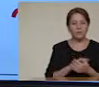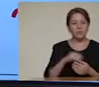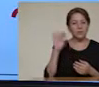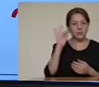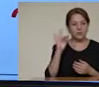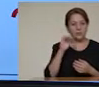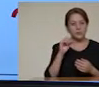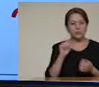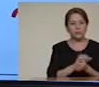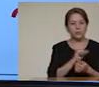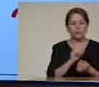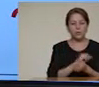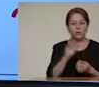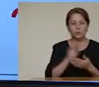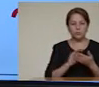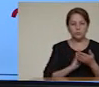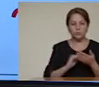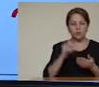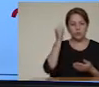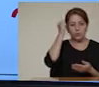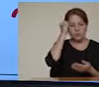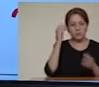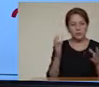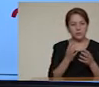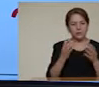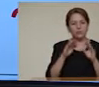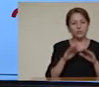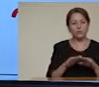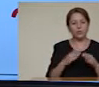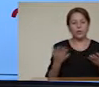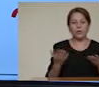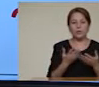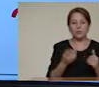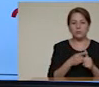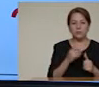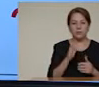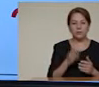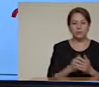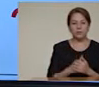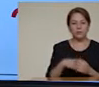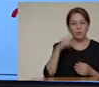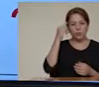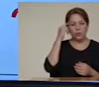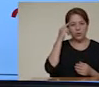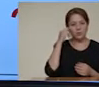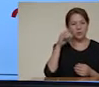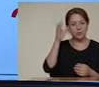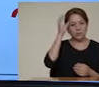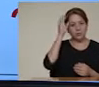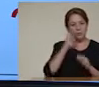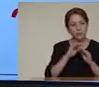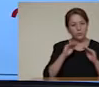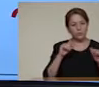tarixiy hujjatlar, yozma yodgorliklar saqlanadigan joy qanday ataladi? O'ylaymanki, zukko